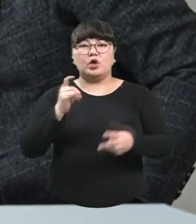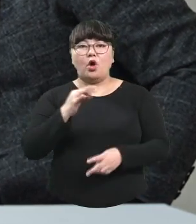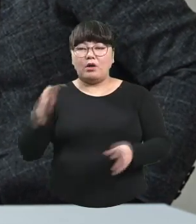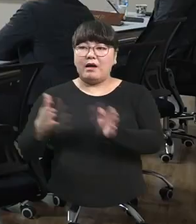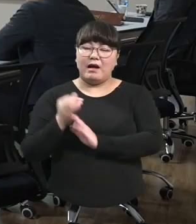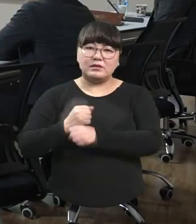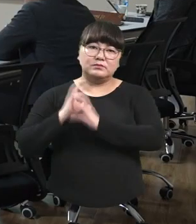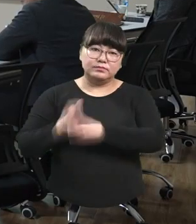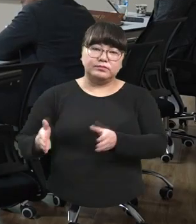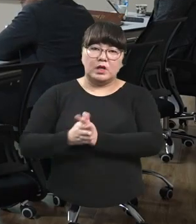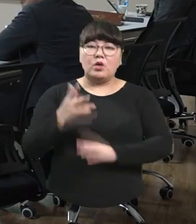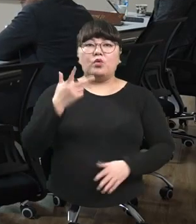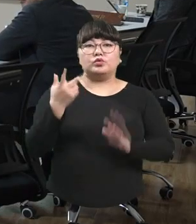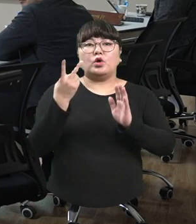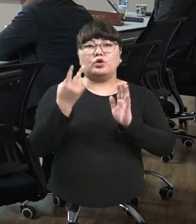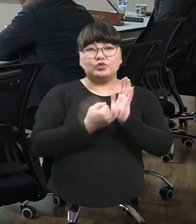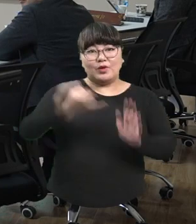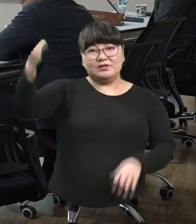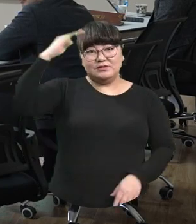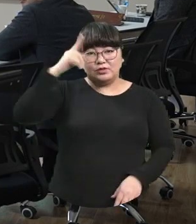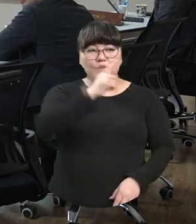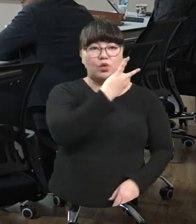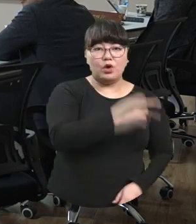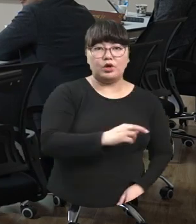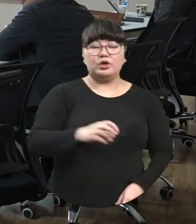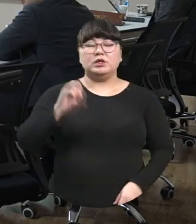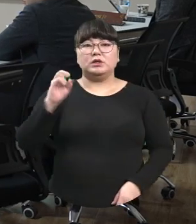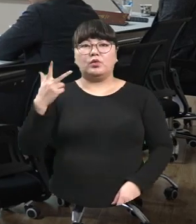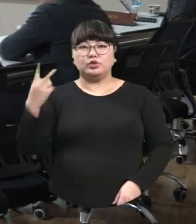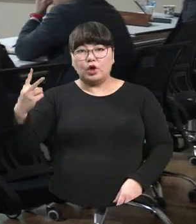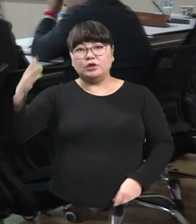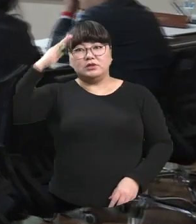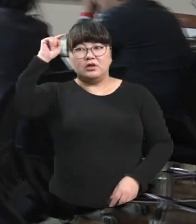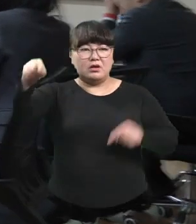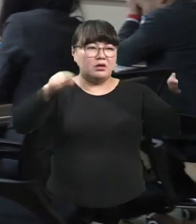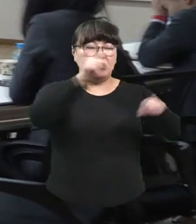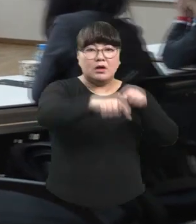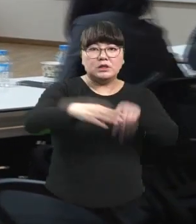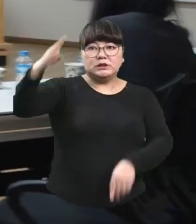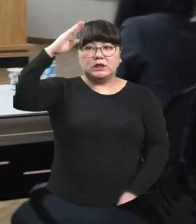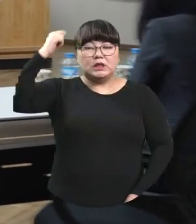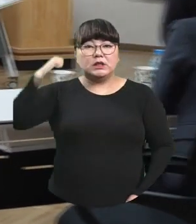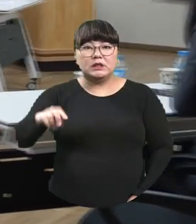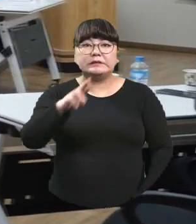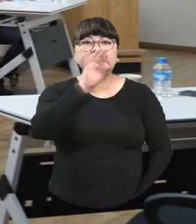ажлын хэсэг хамтран зэвсэг хүчний 326, 120, 32 дугаар ангиудад очиж зэвсэг хүчний анги нөхцөл